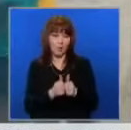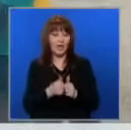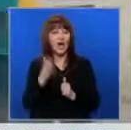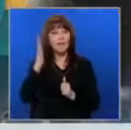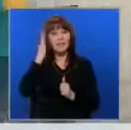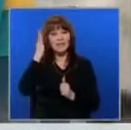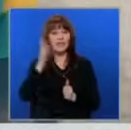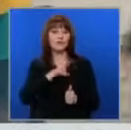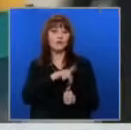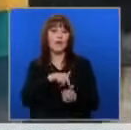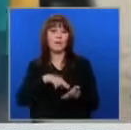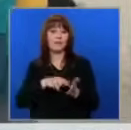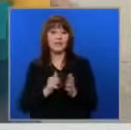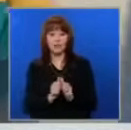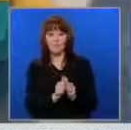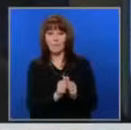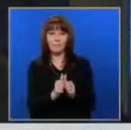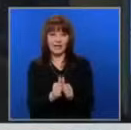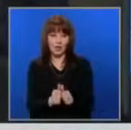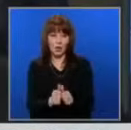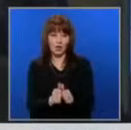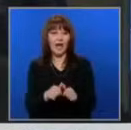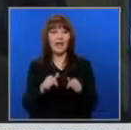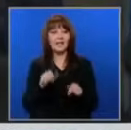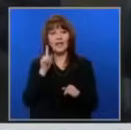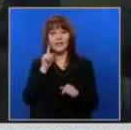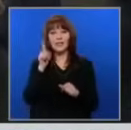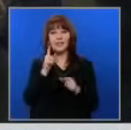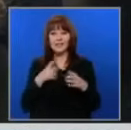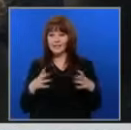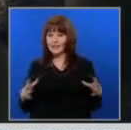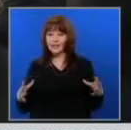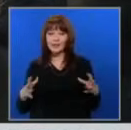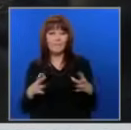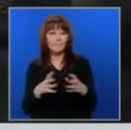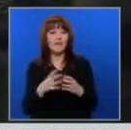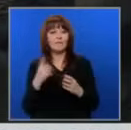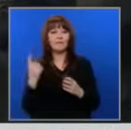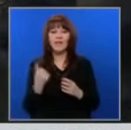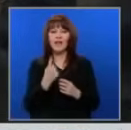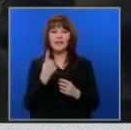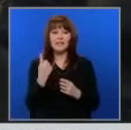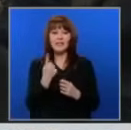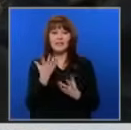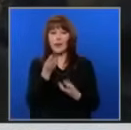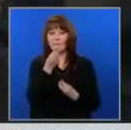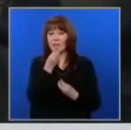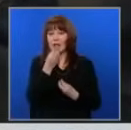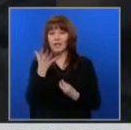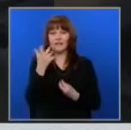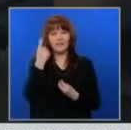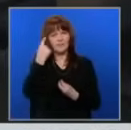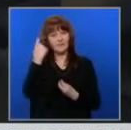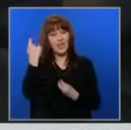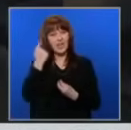на социалната политика са партньори на инициативата. Днешният ден ни събира се с една изключително прекрасна инициатива,